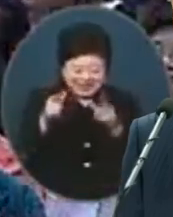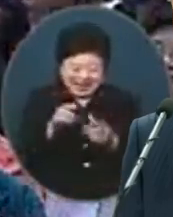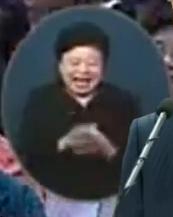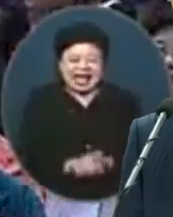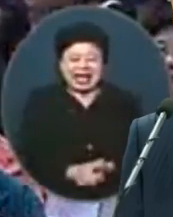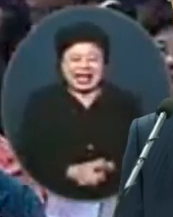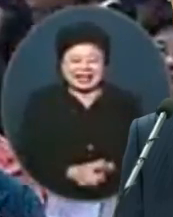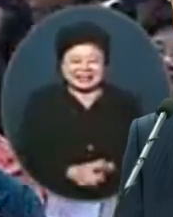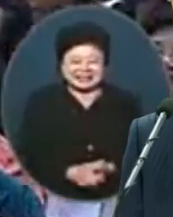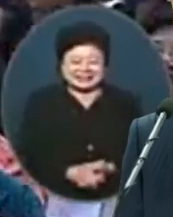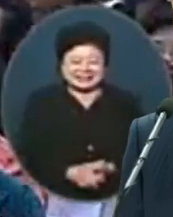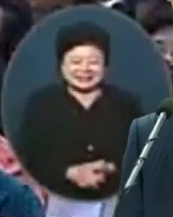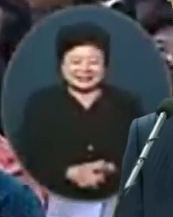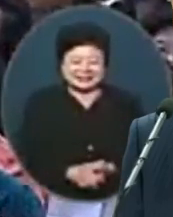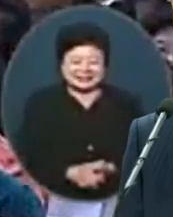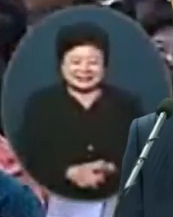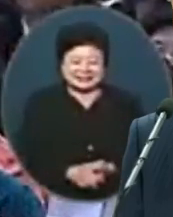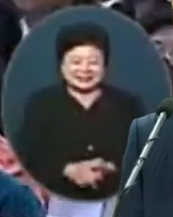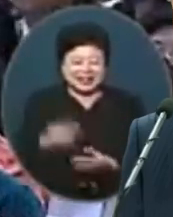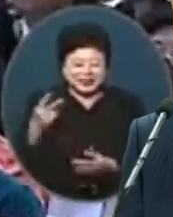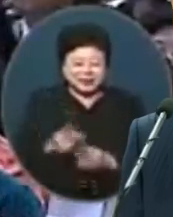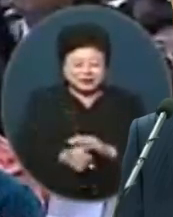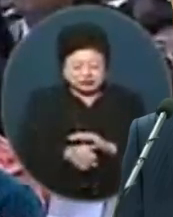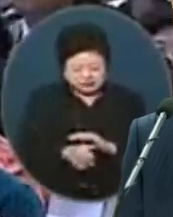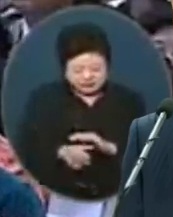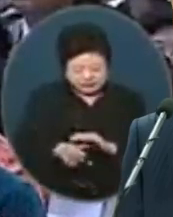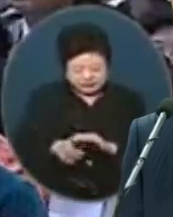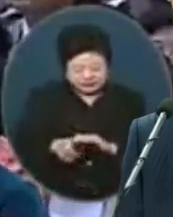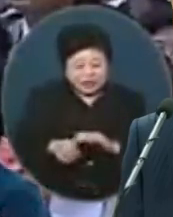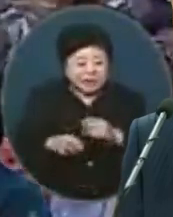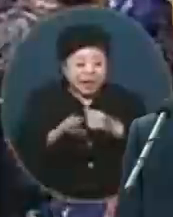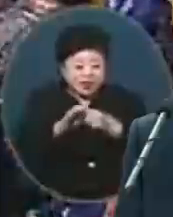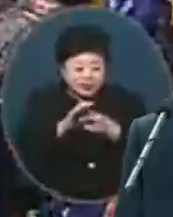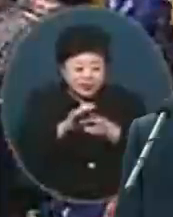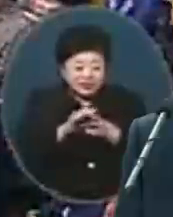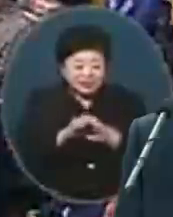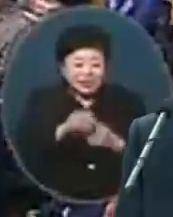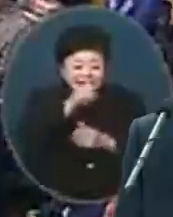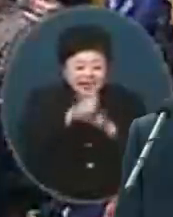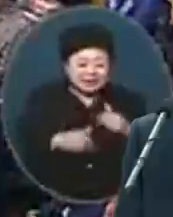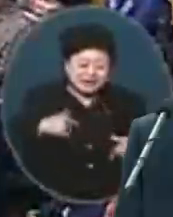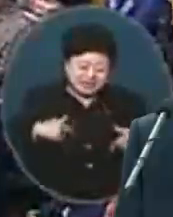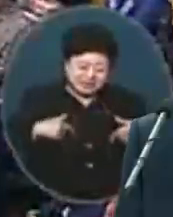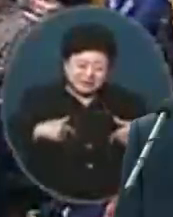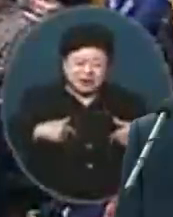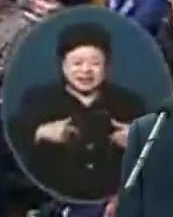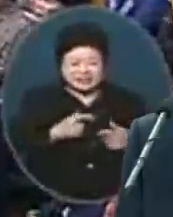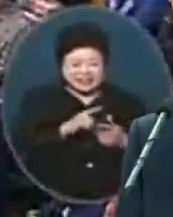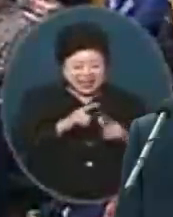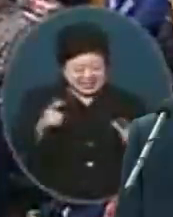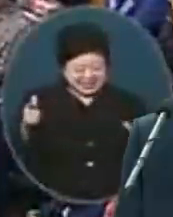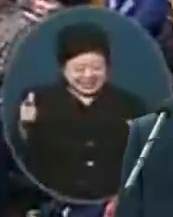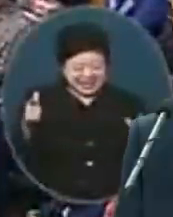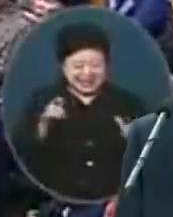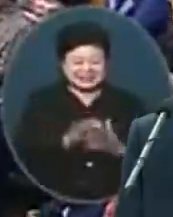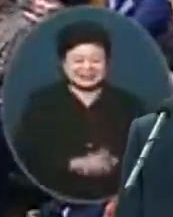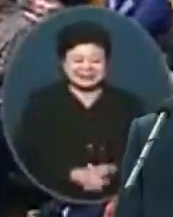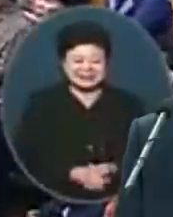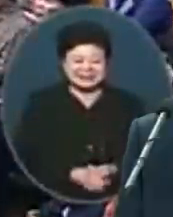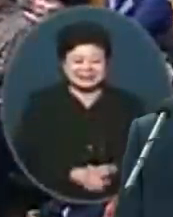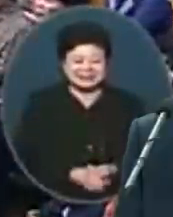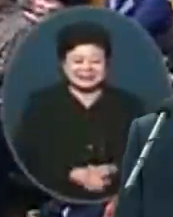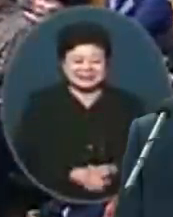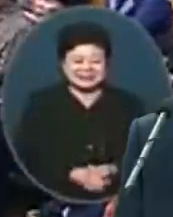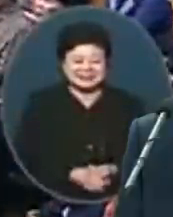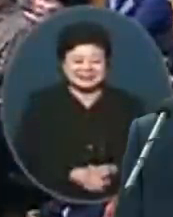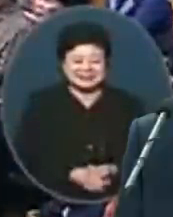또한 뒤로 물러가면 내 마음이 그를 기뻐하지 아니하리라.